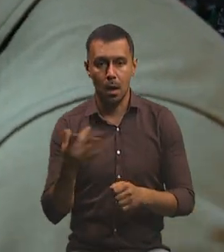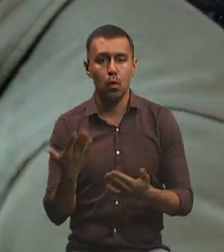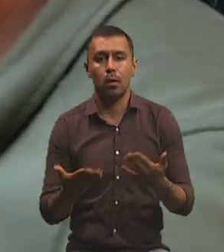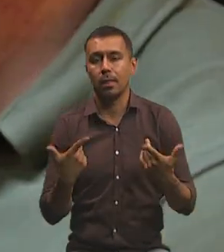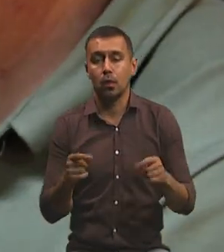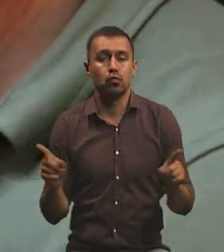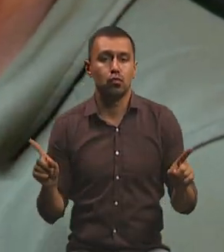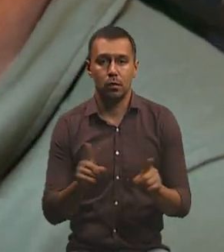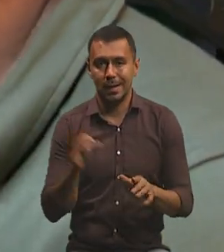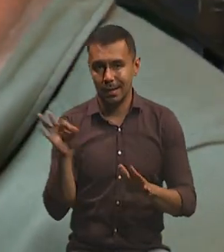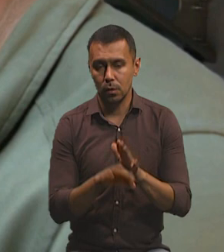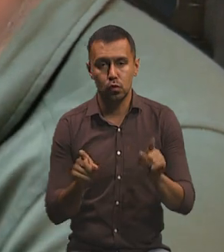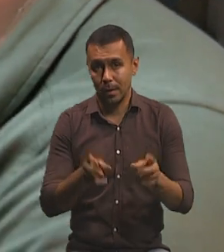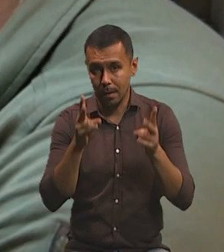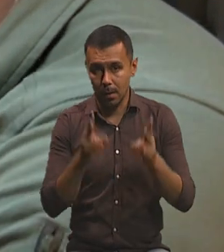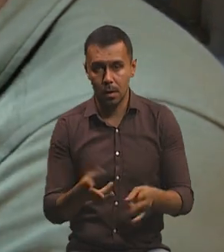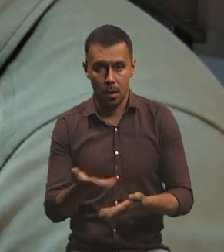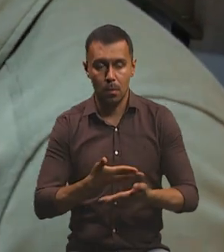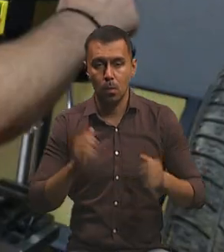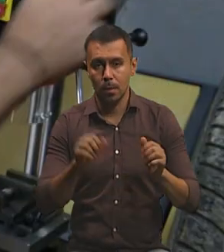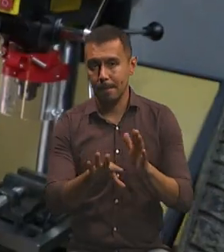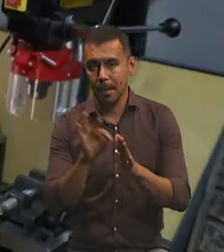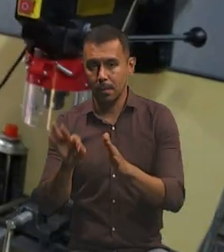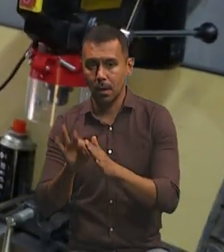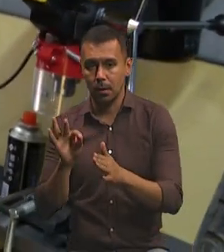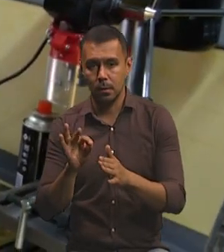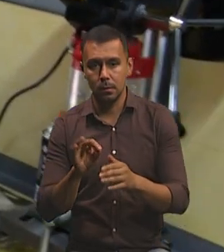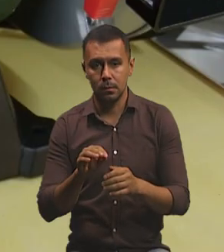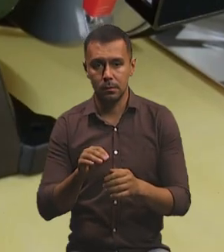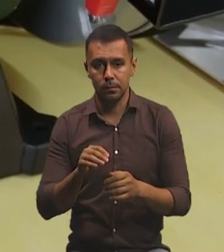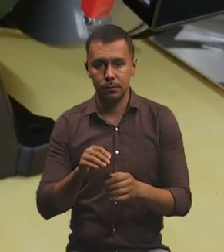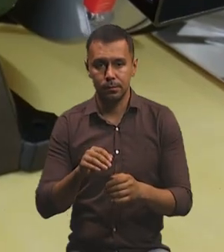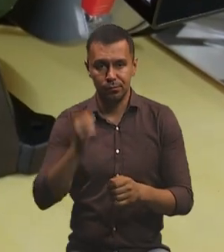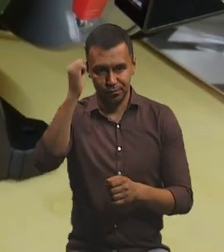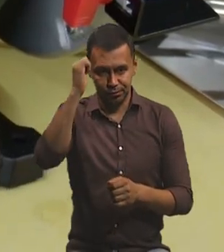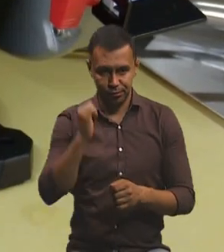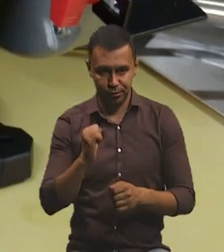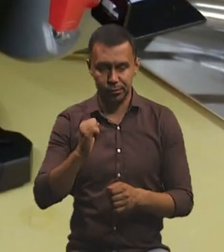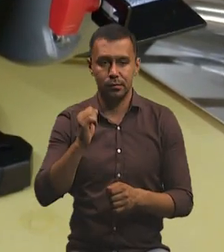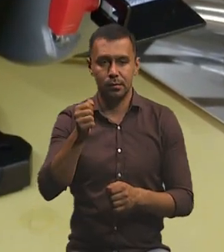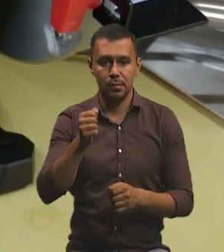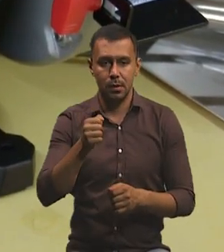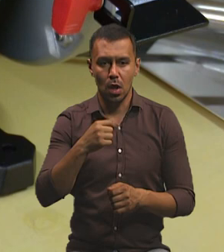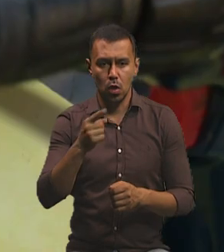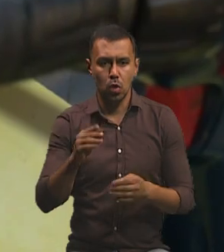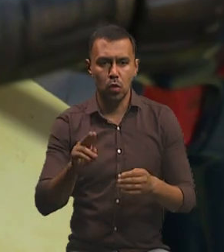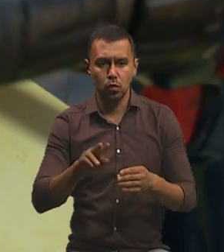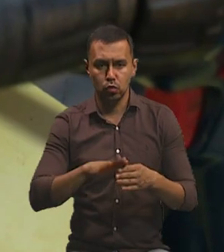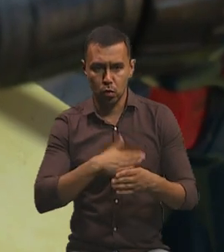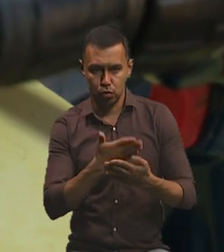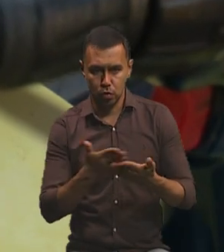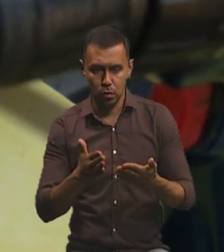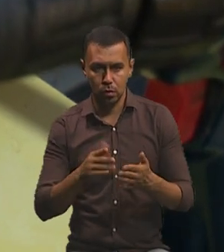десь щось трапляється, ми можемо підібрати сверлильний станок, точило,